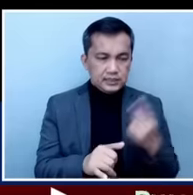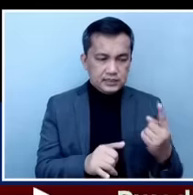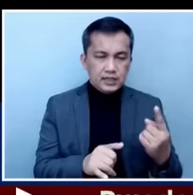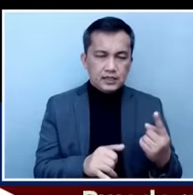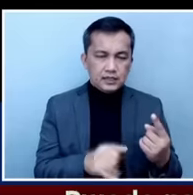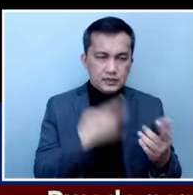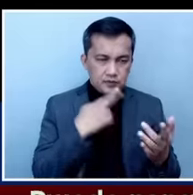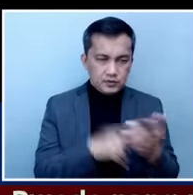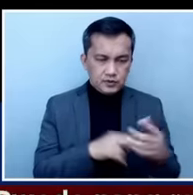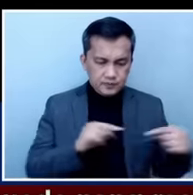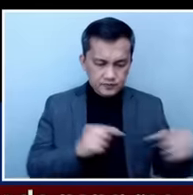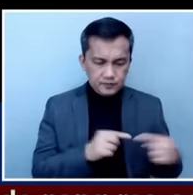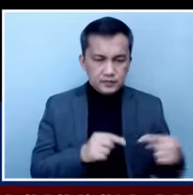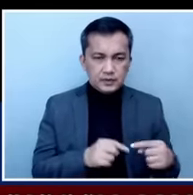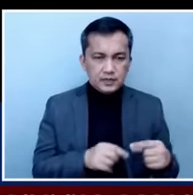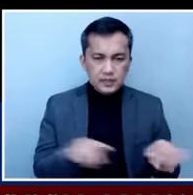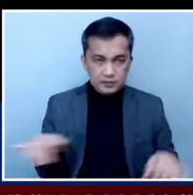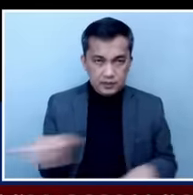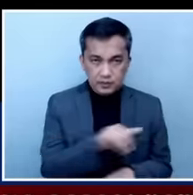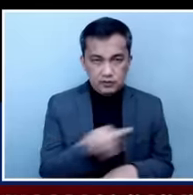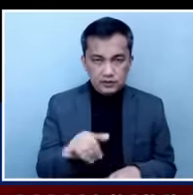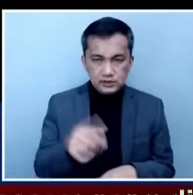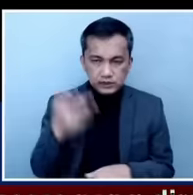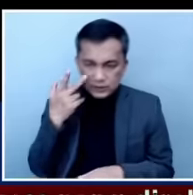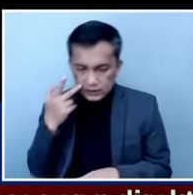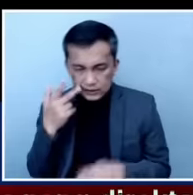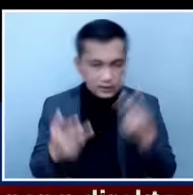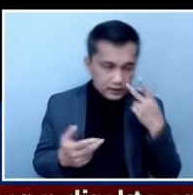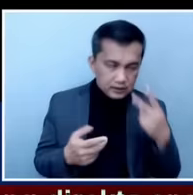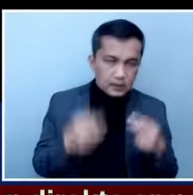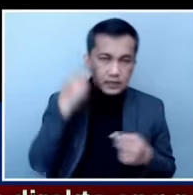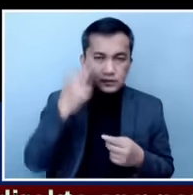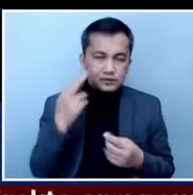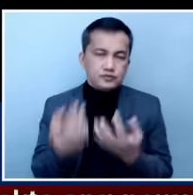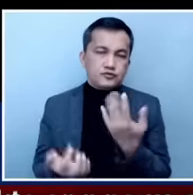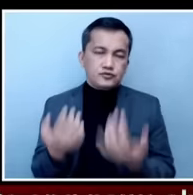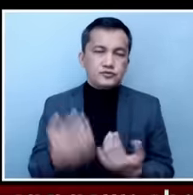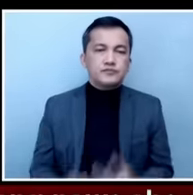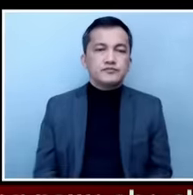nasugatan. Parehong inaalam pa ang sanhi ng 2 sunog.